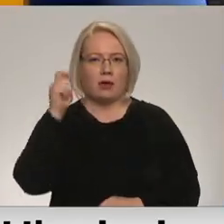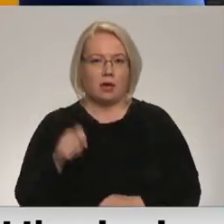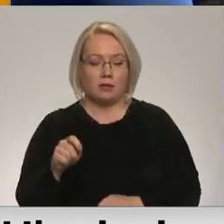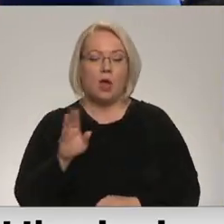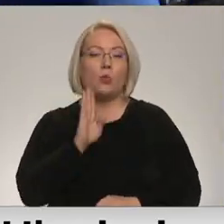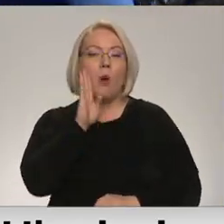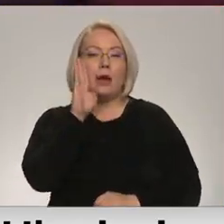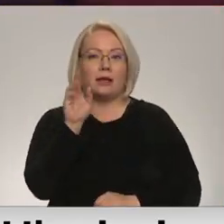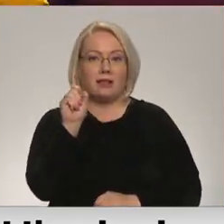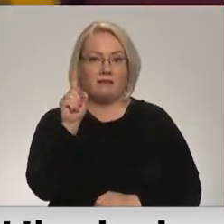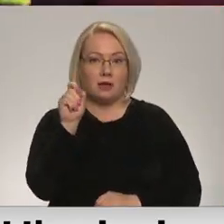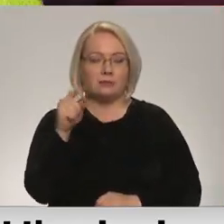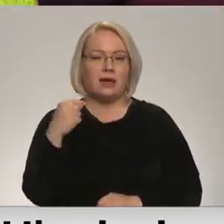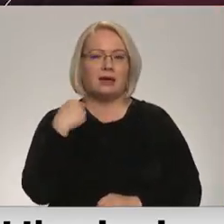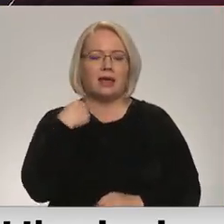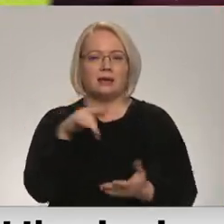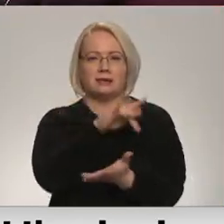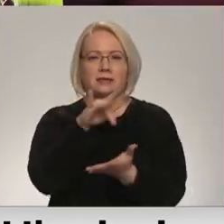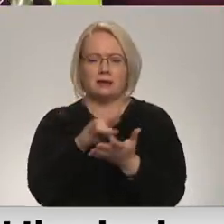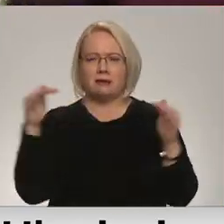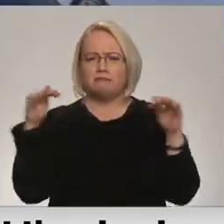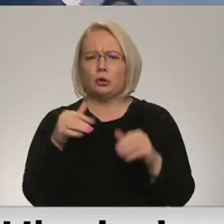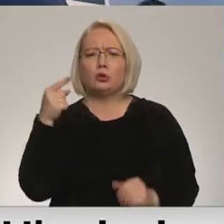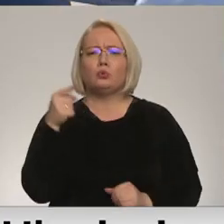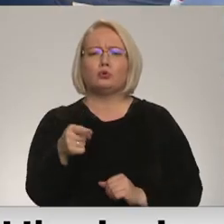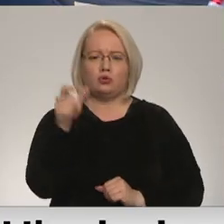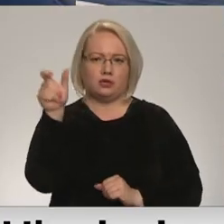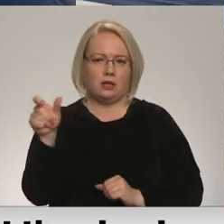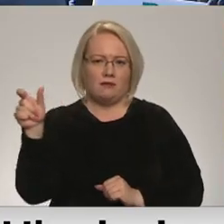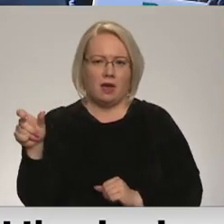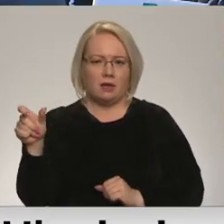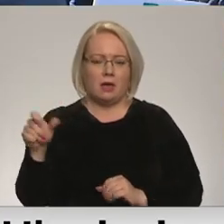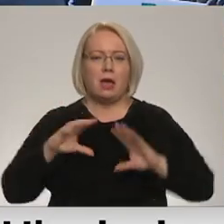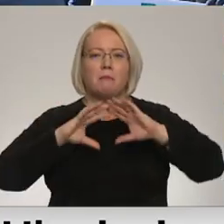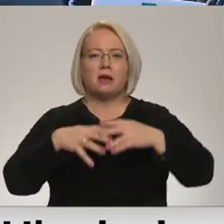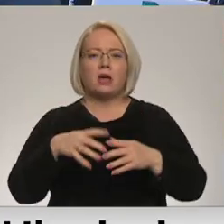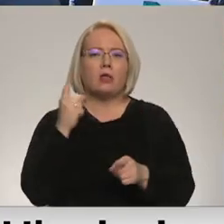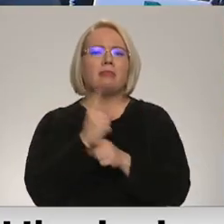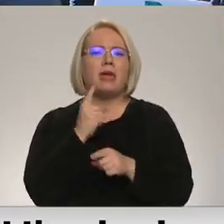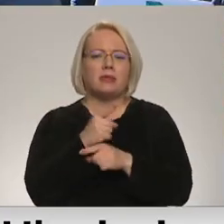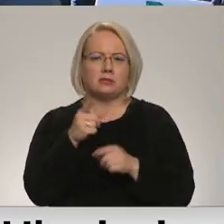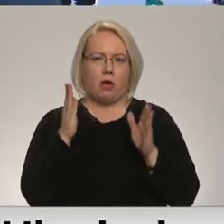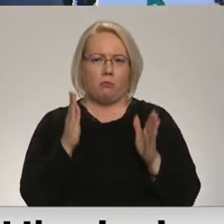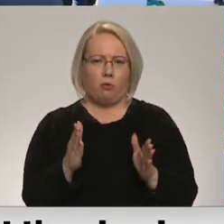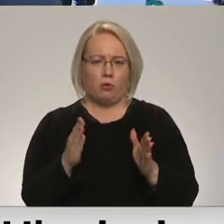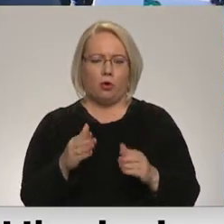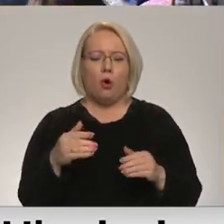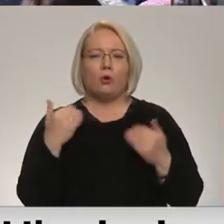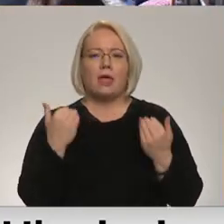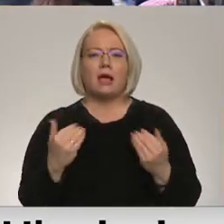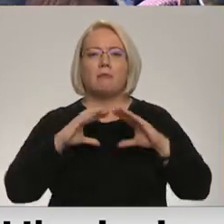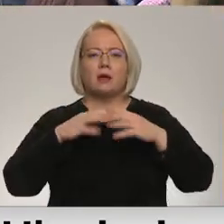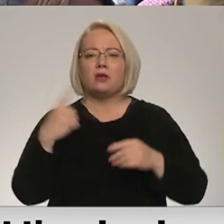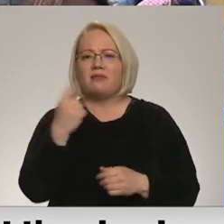No rīta Rīgas sirdī sanāk tūkstoši. Pasaulē tā nedrīkst būt. Šis ir tas brīdis, kad neviens pasaulē nevar stāvēt malā.